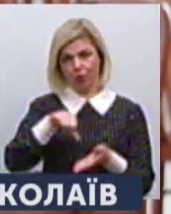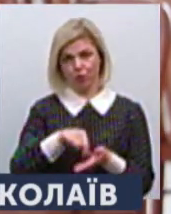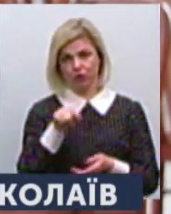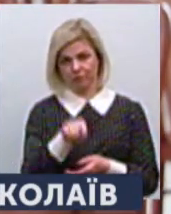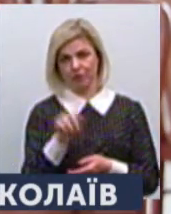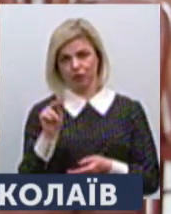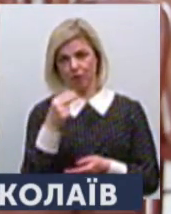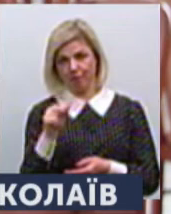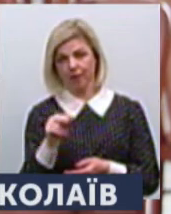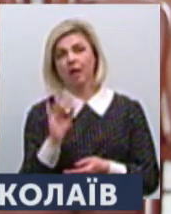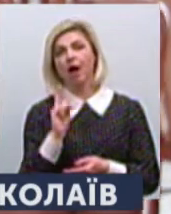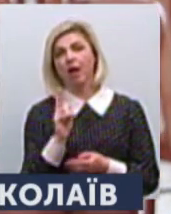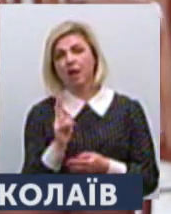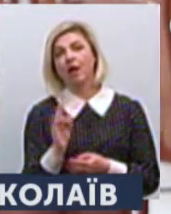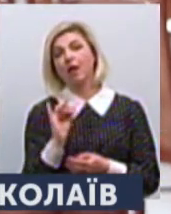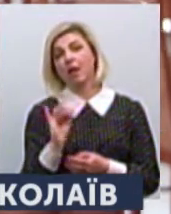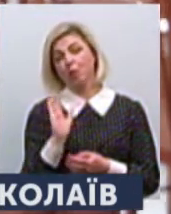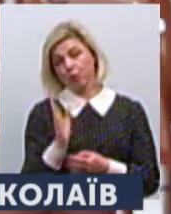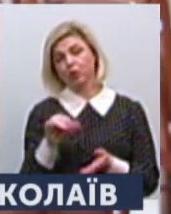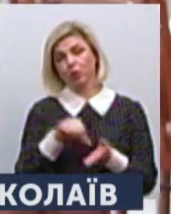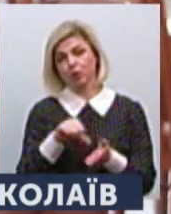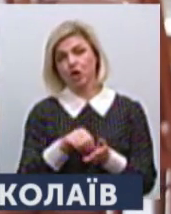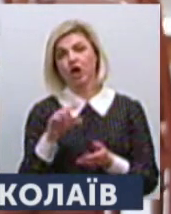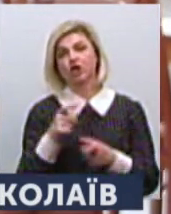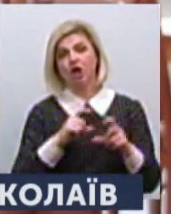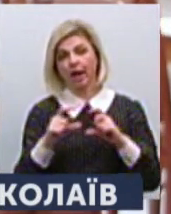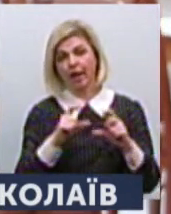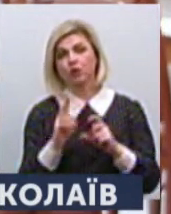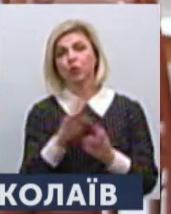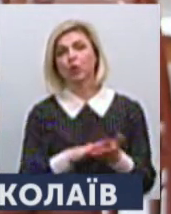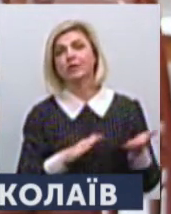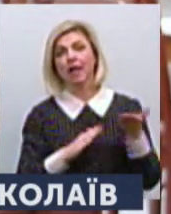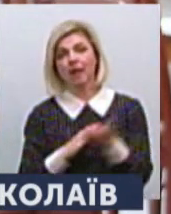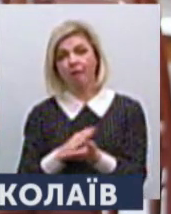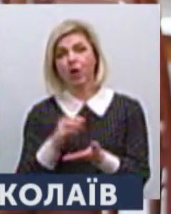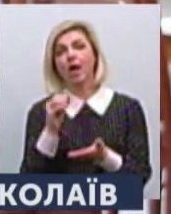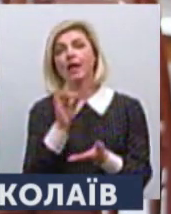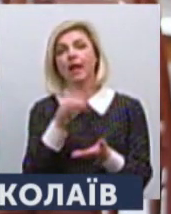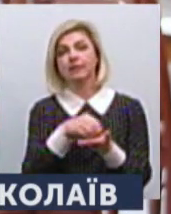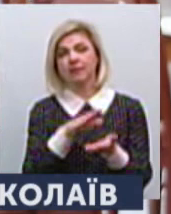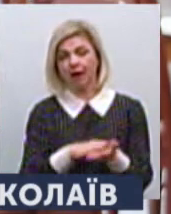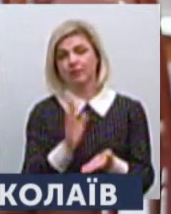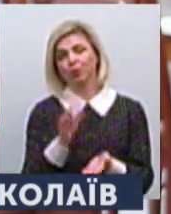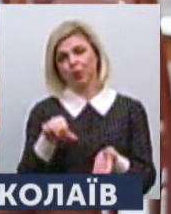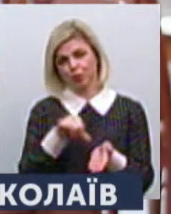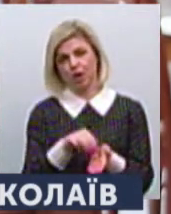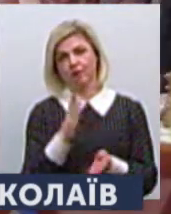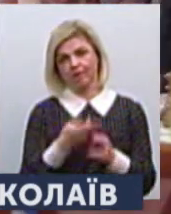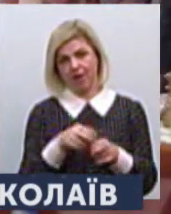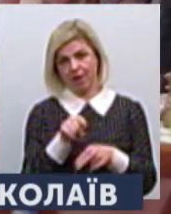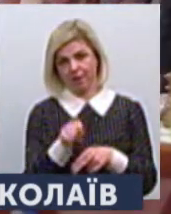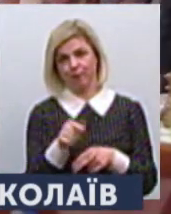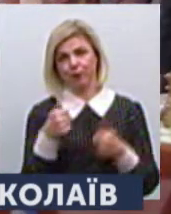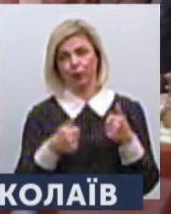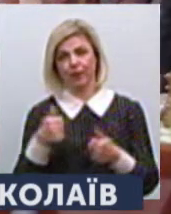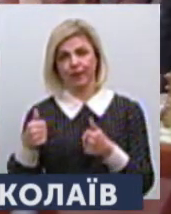областей може брати участь майже будь-який шахіст, який подасть заявку заздалегідь, зареєструється і братиме участь у цьому турнірі.